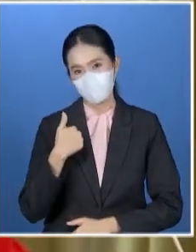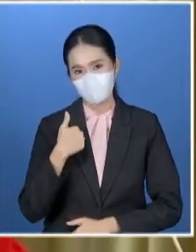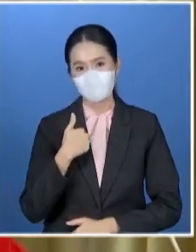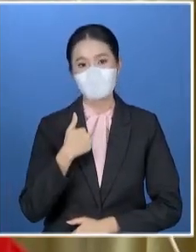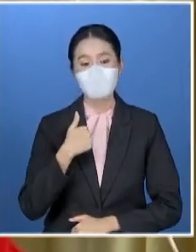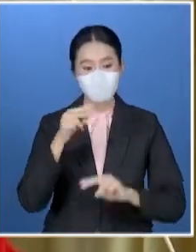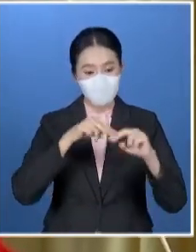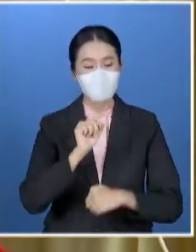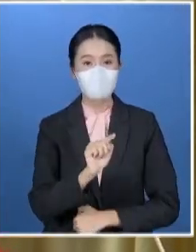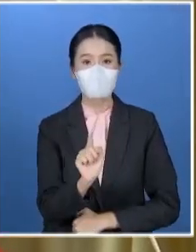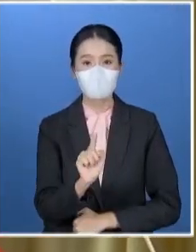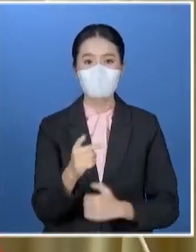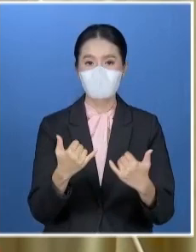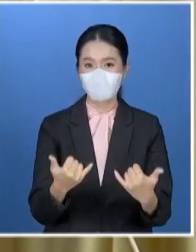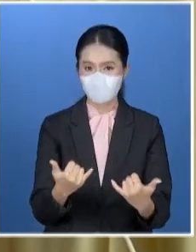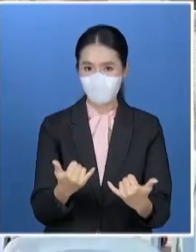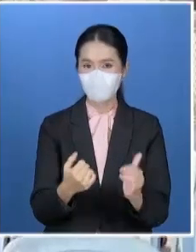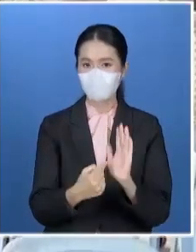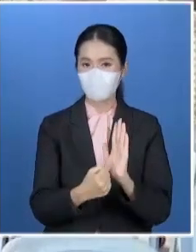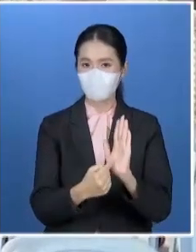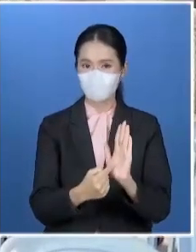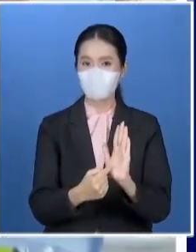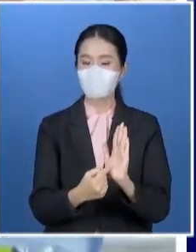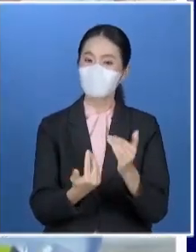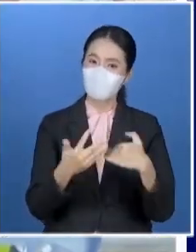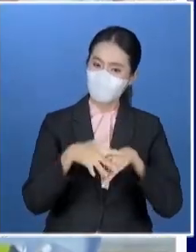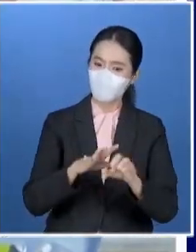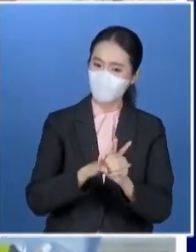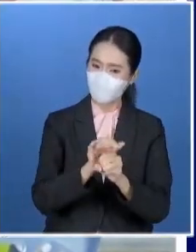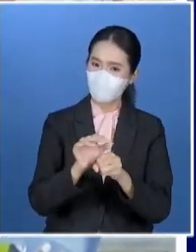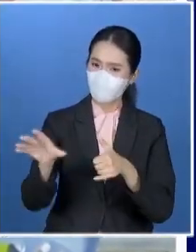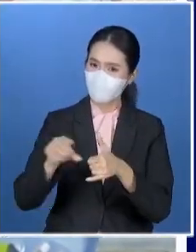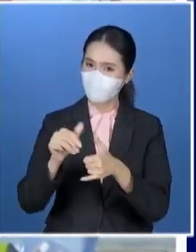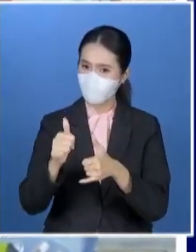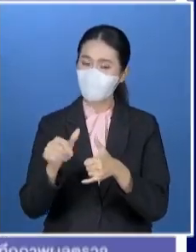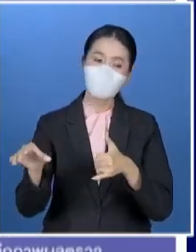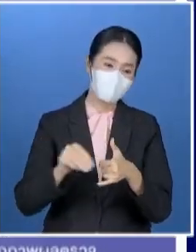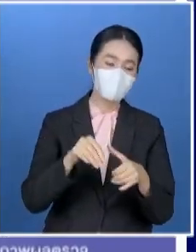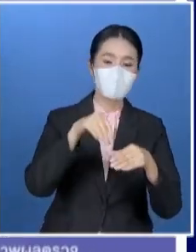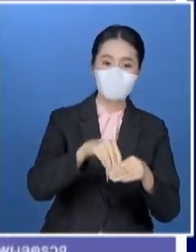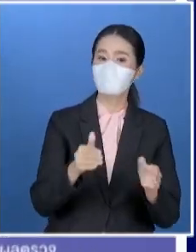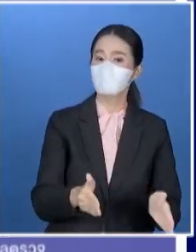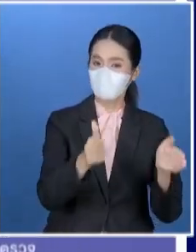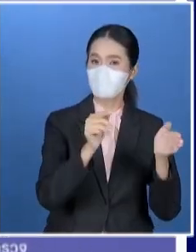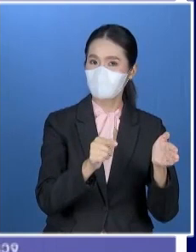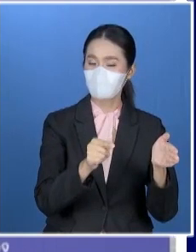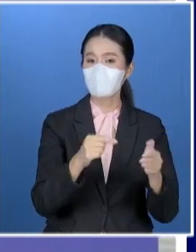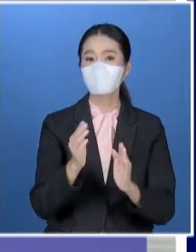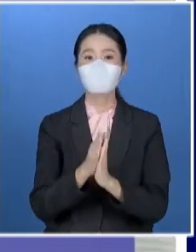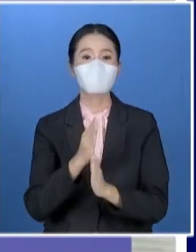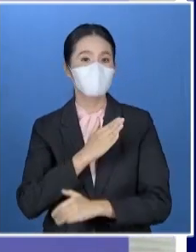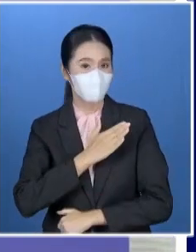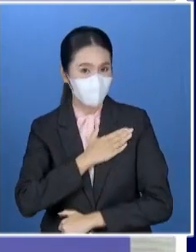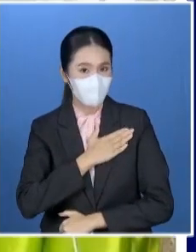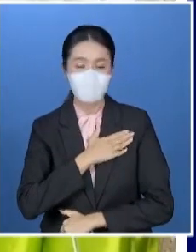วจดูน้องออนท่านผู้ชมที่นี่เนี่ยเป็นตัวอย่างของการอยู่ร่วมกับโควิดเลยฮะคือคนติดก็ติดไปอยู่ในตึกนะฮ ะ ส่วนพระท่าน